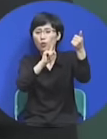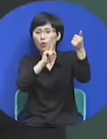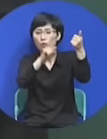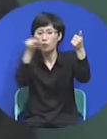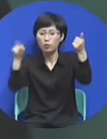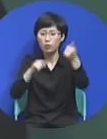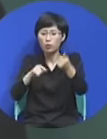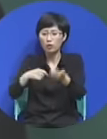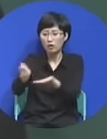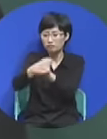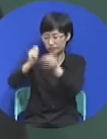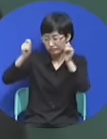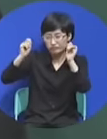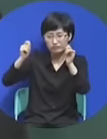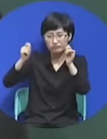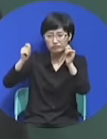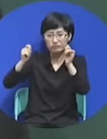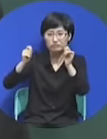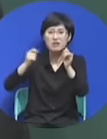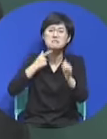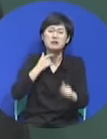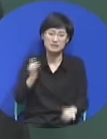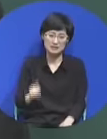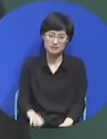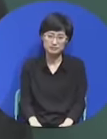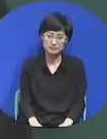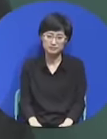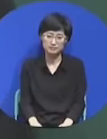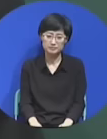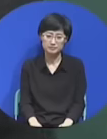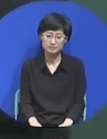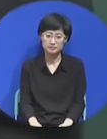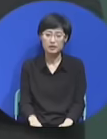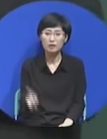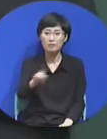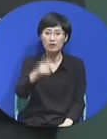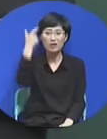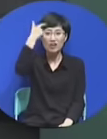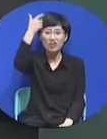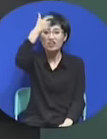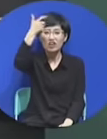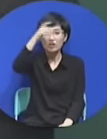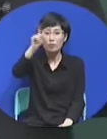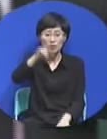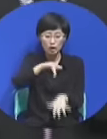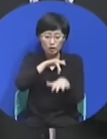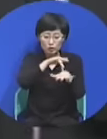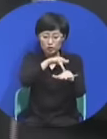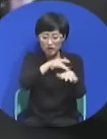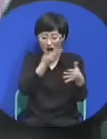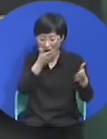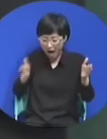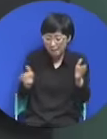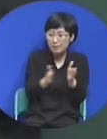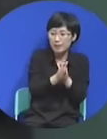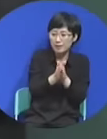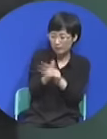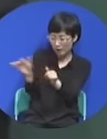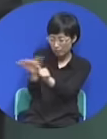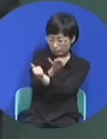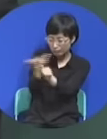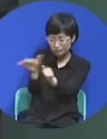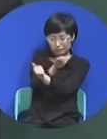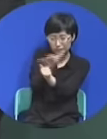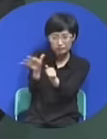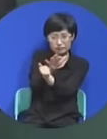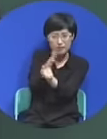사람이이제뭐하는사람인가하니까쉽게말하면이영매입니다 他是做什么的简单的讲他就是